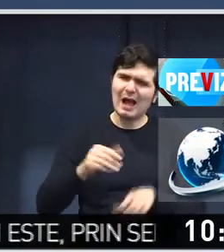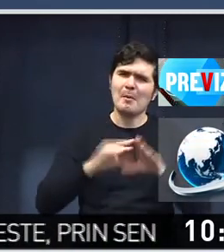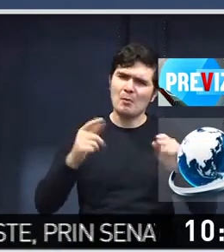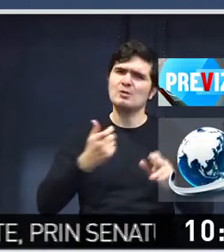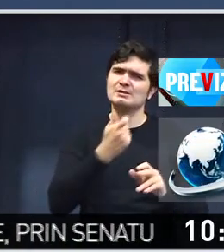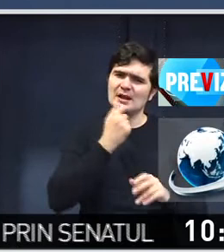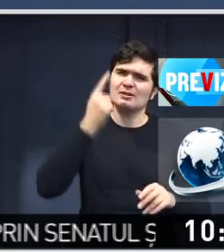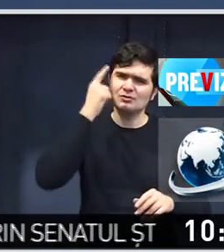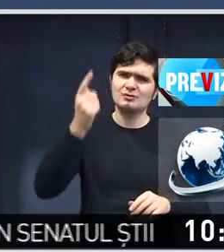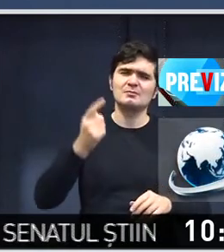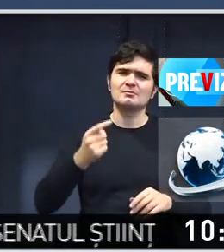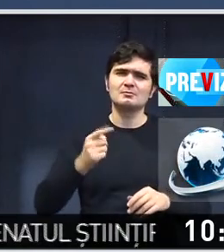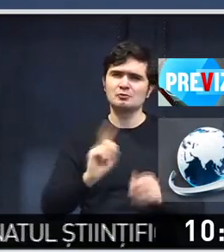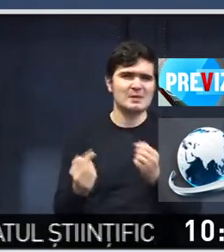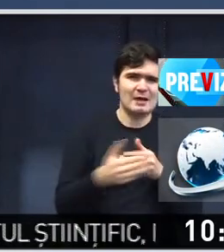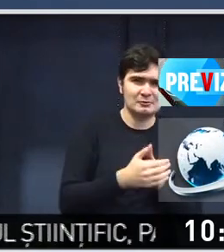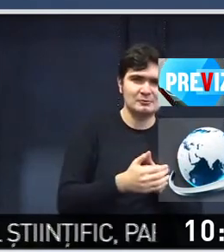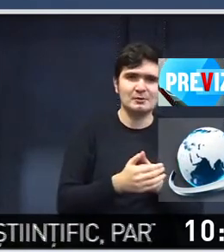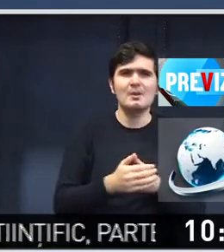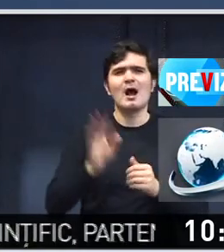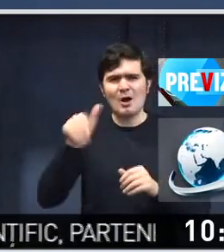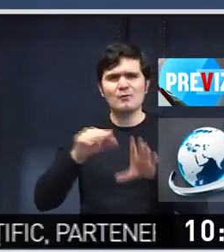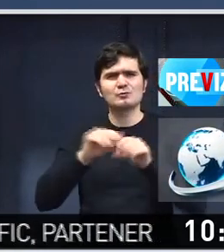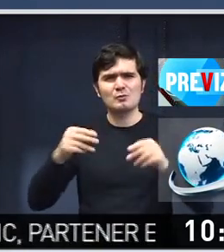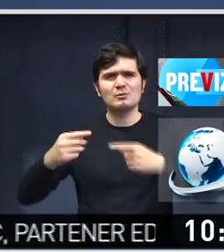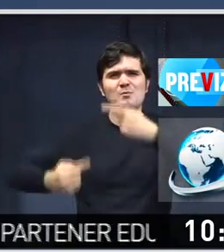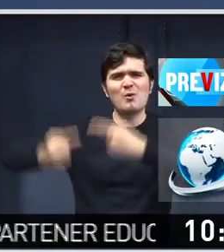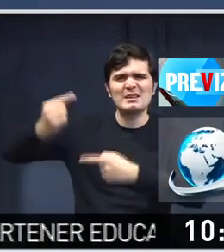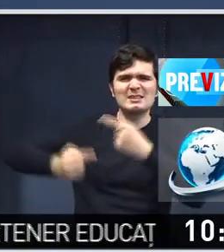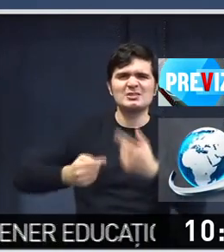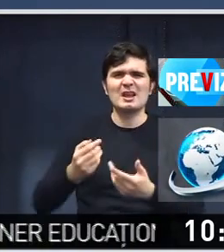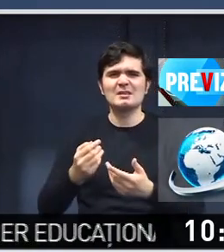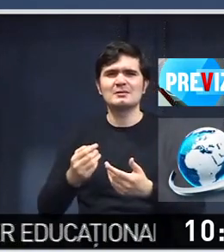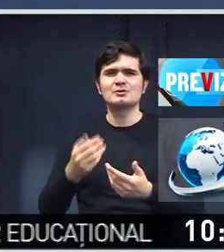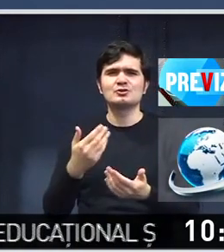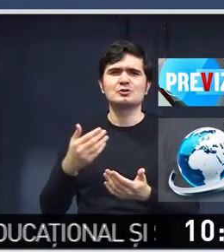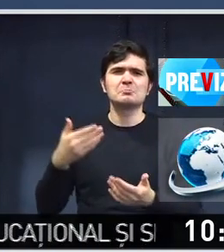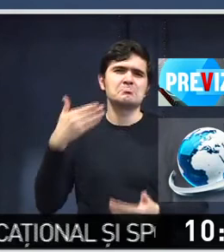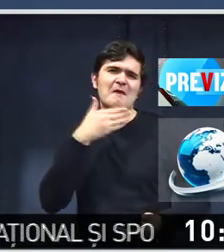de ani, știm cu toții, să ne ascundem după deget, mega politizate și locuri de sinecură pentru